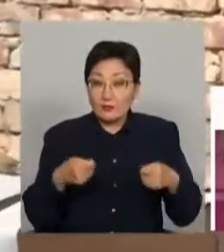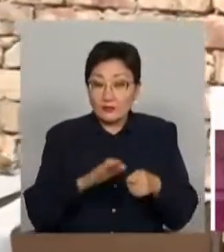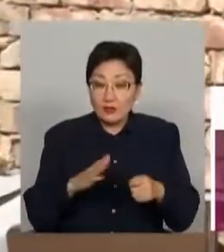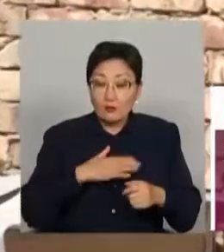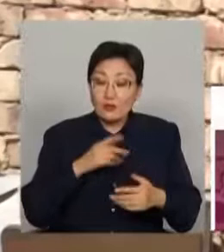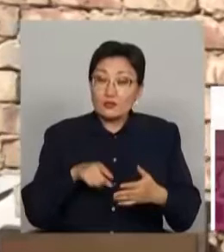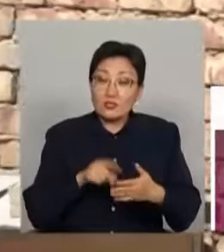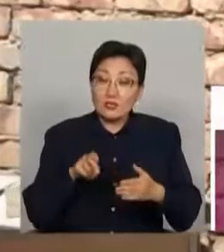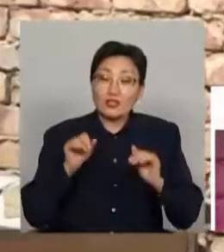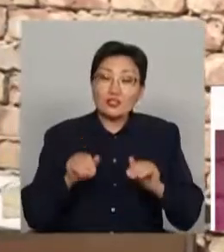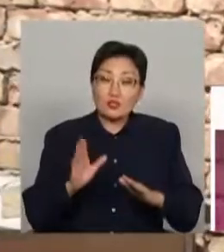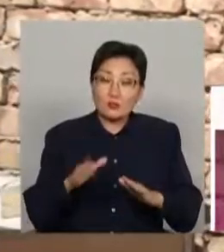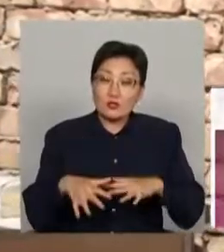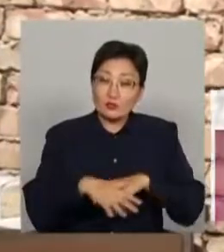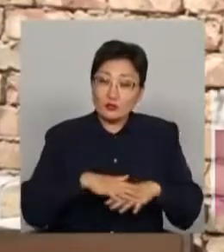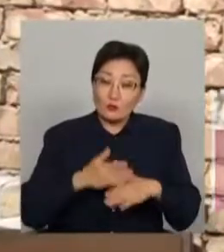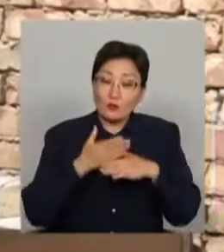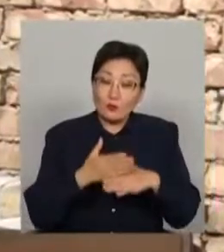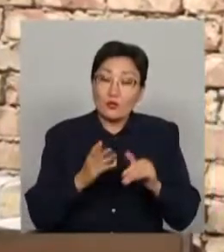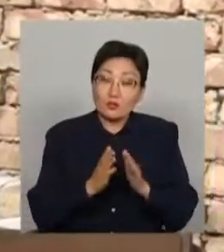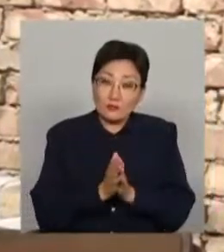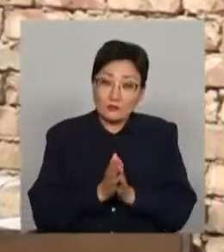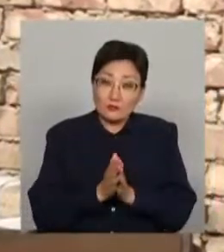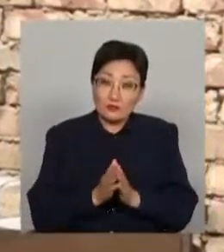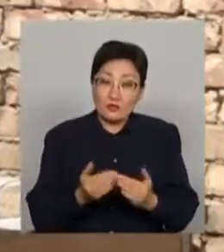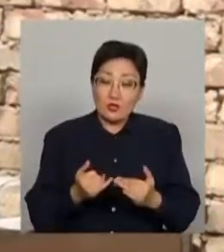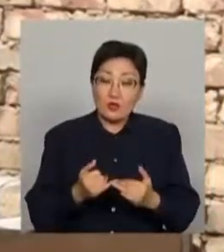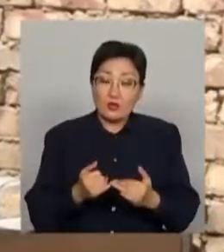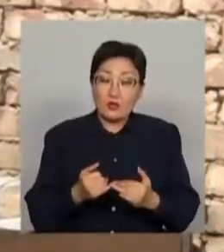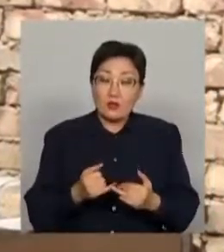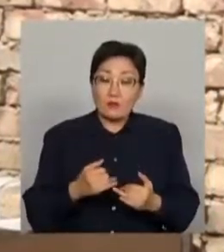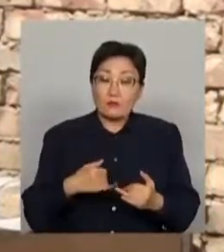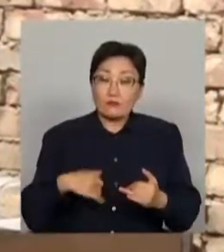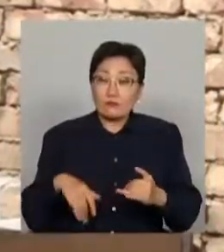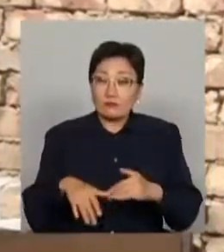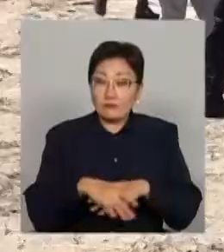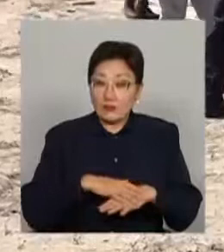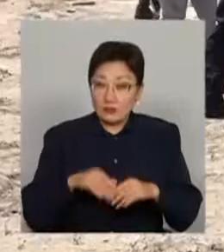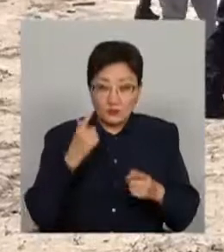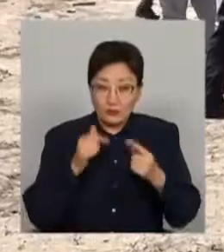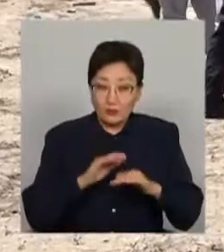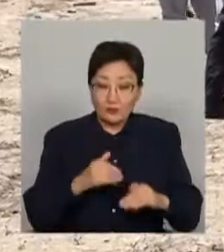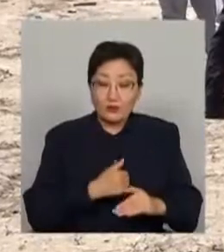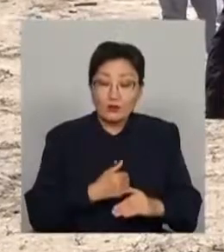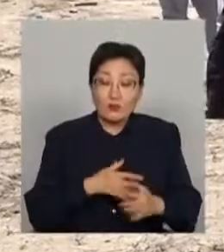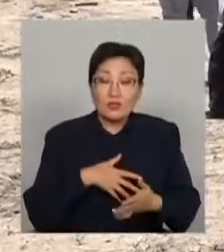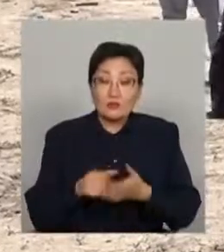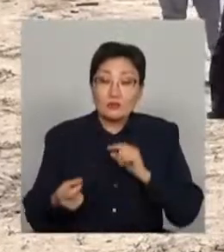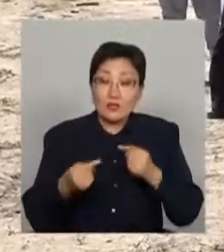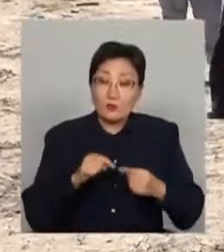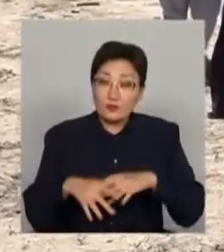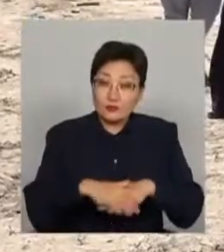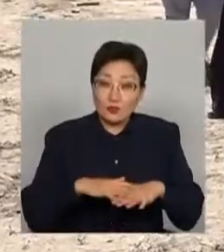біздің мәселе қалай болады. Халыққа көмектессе екен, айтып бір жыламаса екен, қаңғып жүрмесе екен. Үйдің сүрілуіне қарсы жұрттың